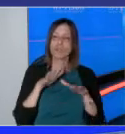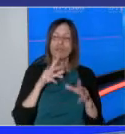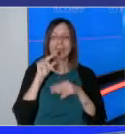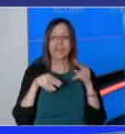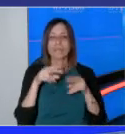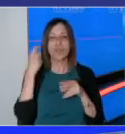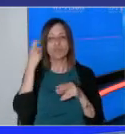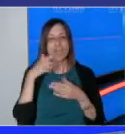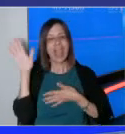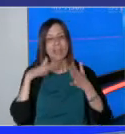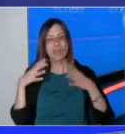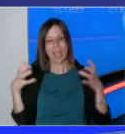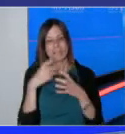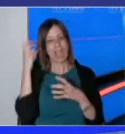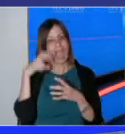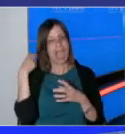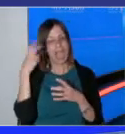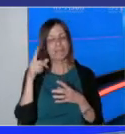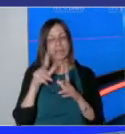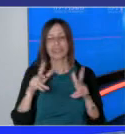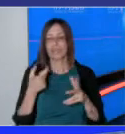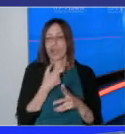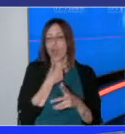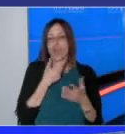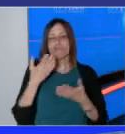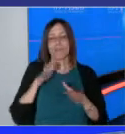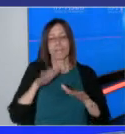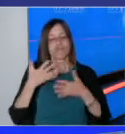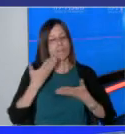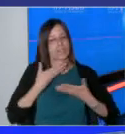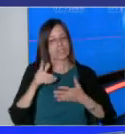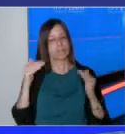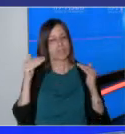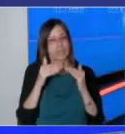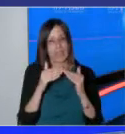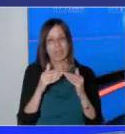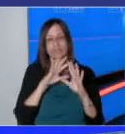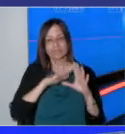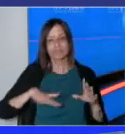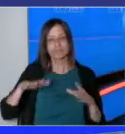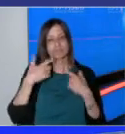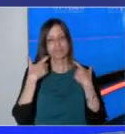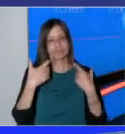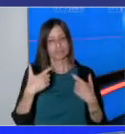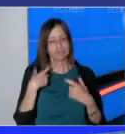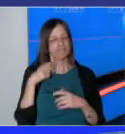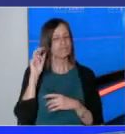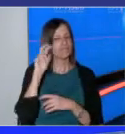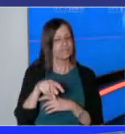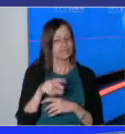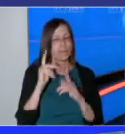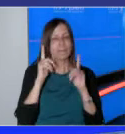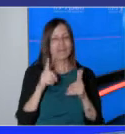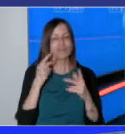בפשיעה ואלימות בחברה הערבית. המצב הוא מצב חירום והממשלה מתייחס לכך בהתאם. כלל רשויות האכיפה והמשרדים ירתמו למאבק משולב על